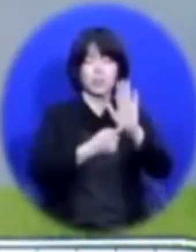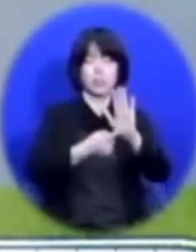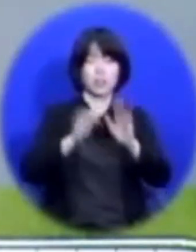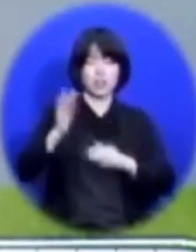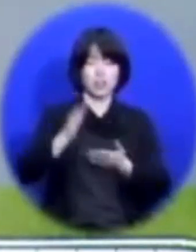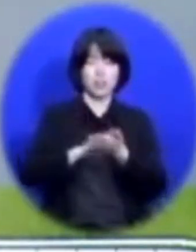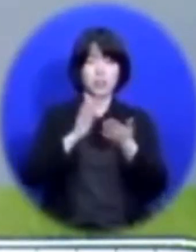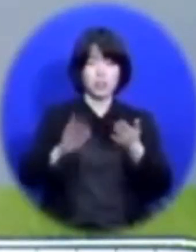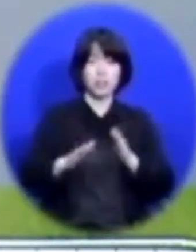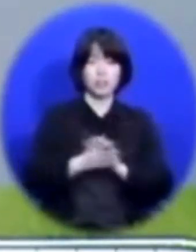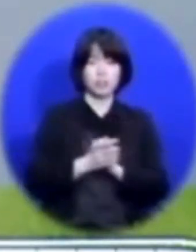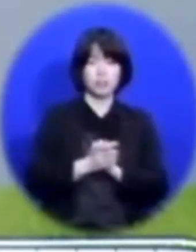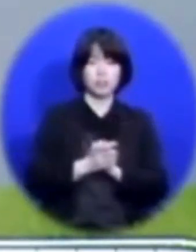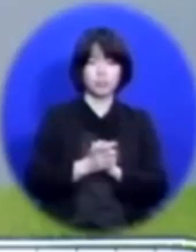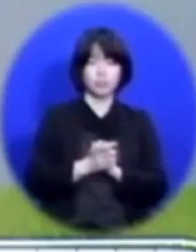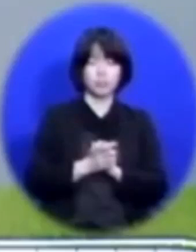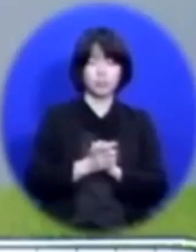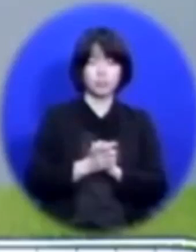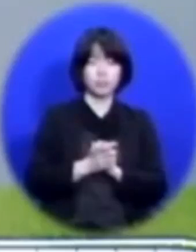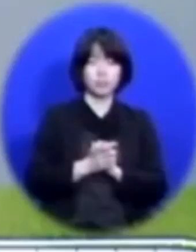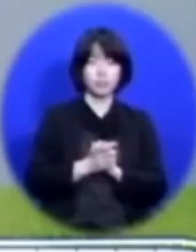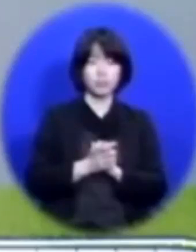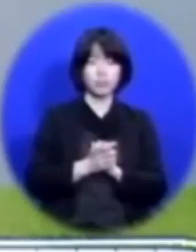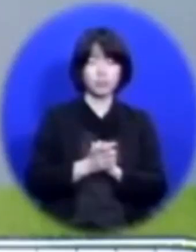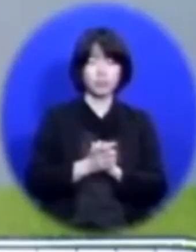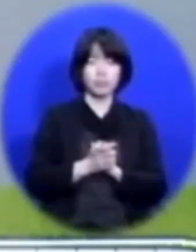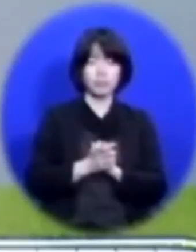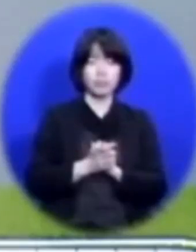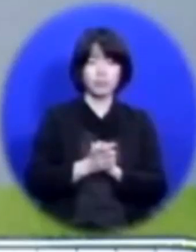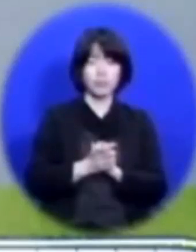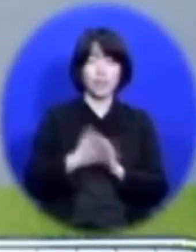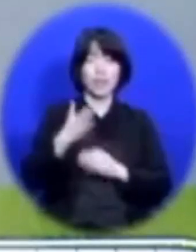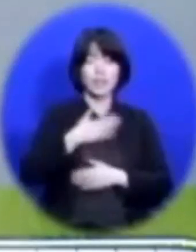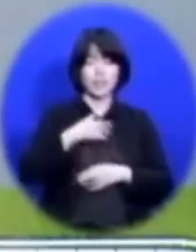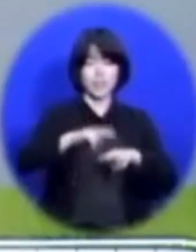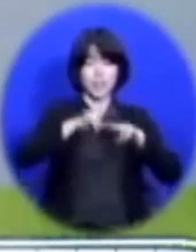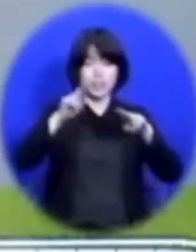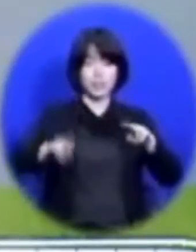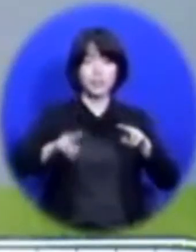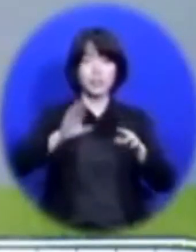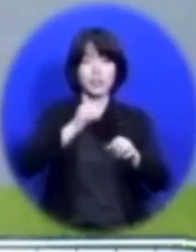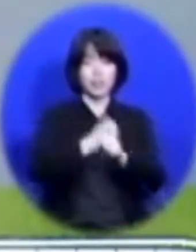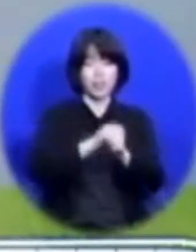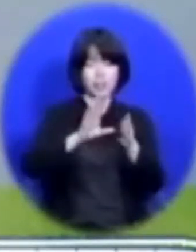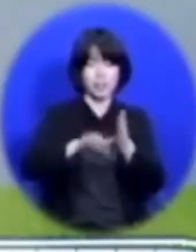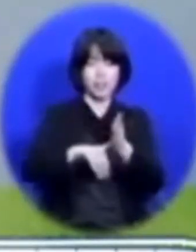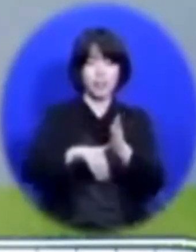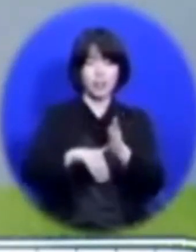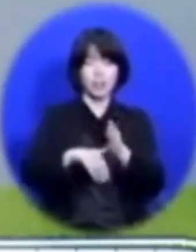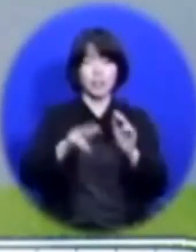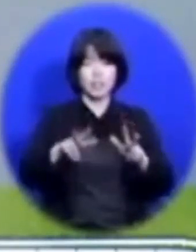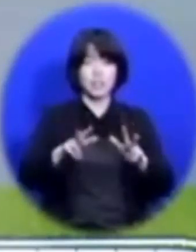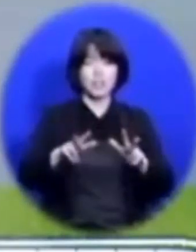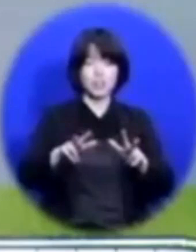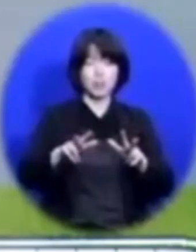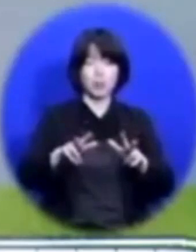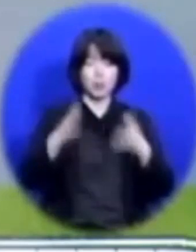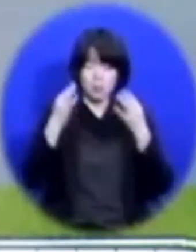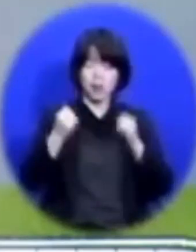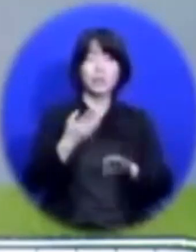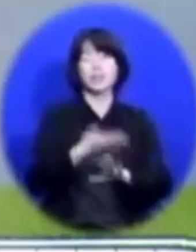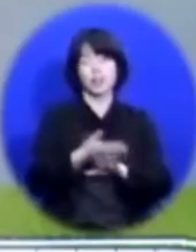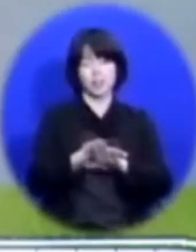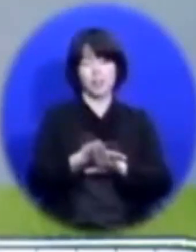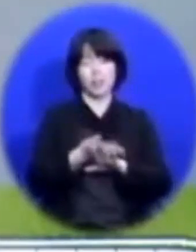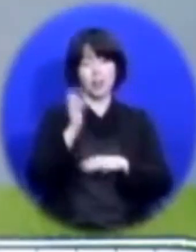은퇴하면명확히드러날것입니다. 제가은퇴할때는지금과는아주